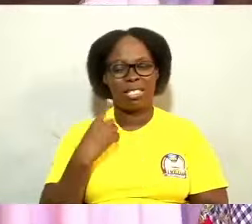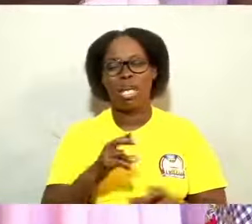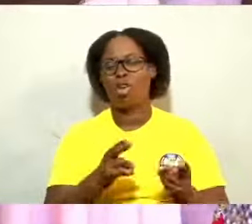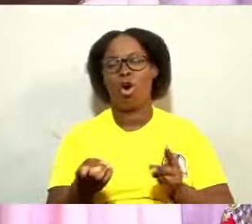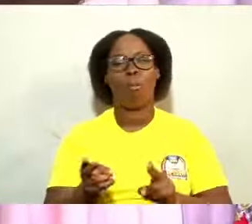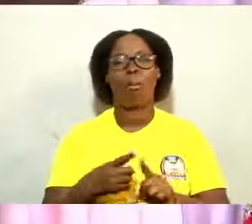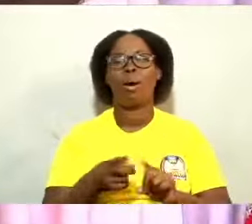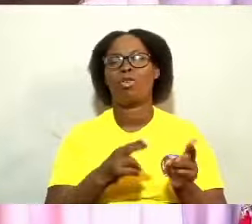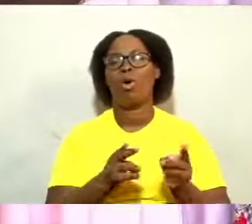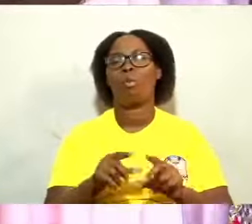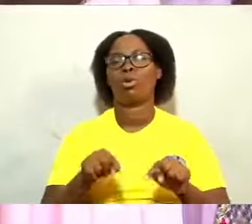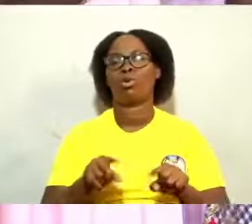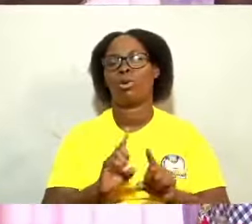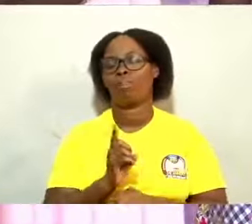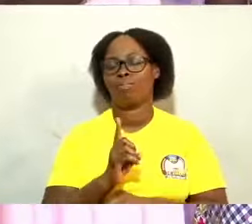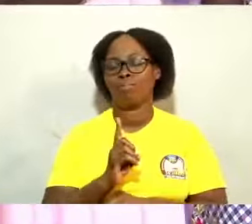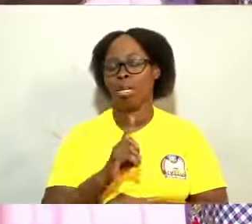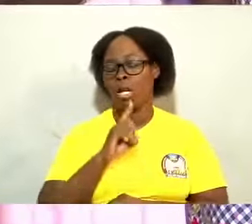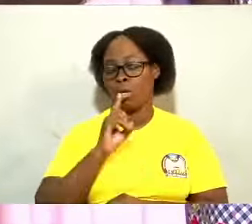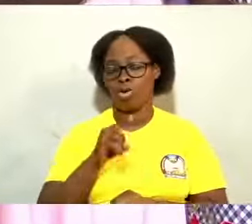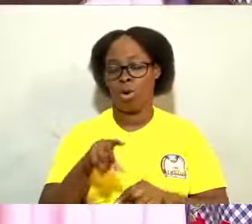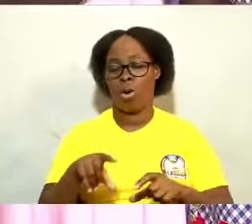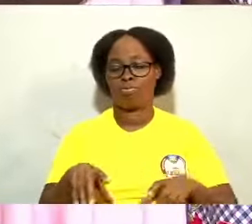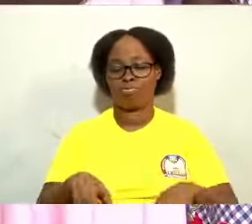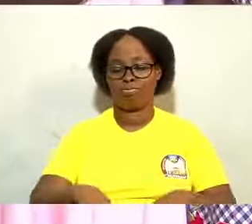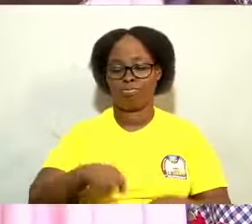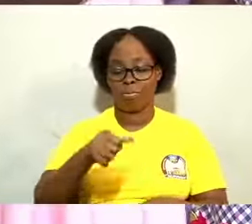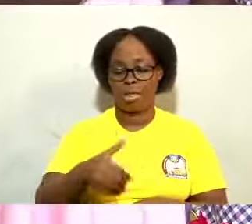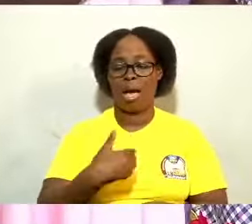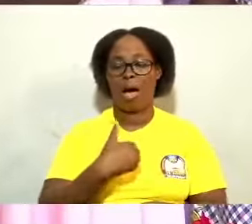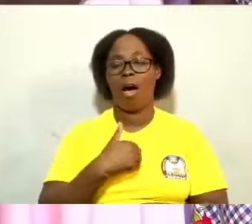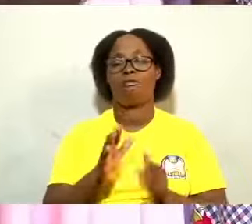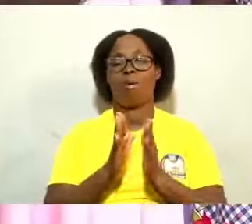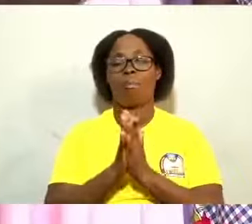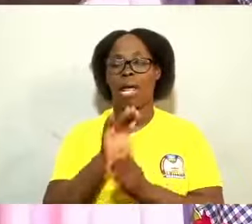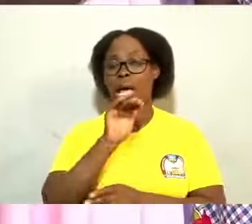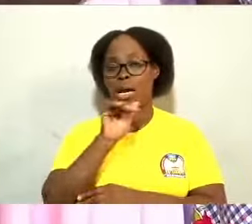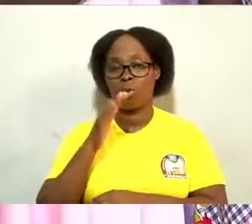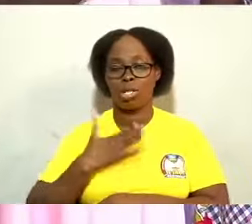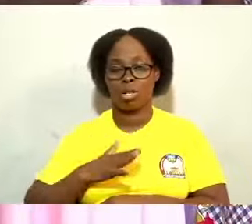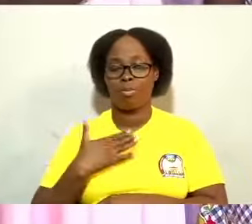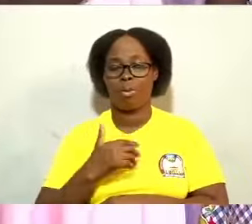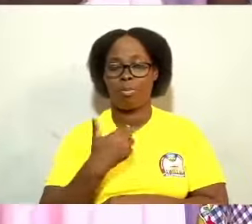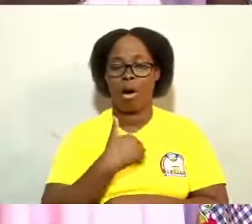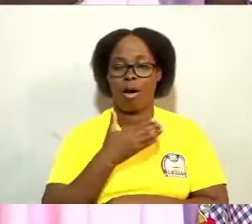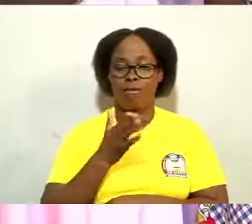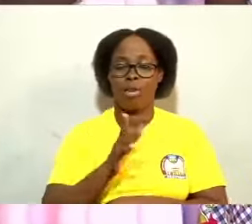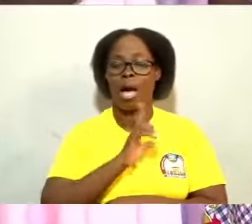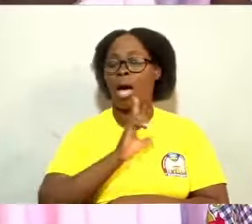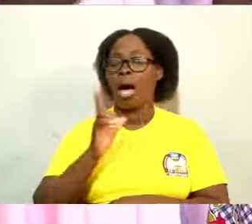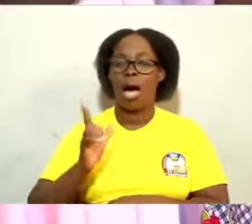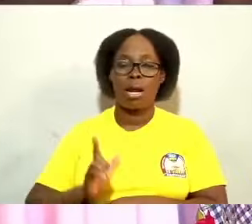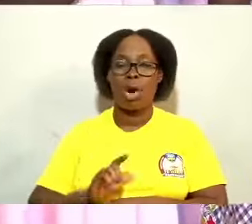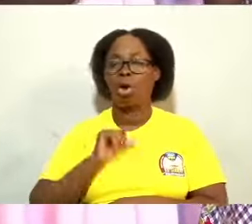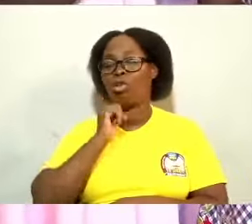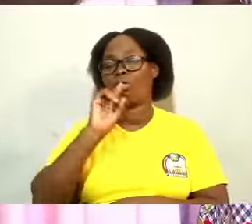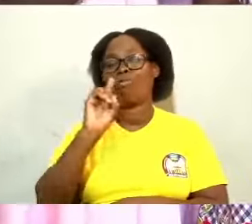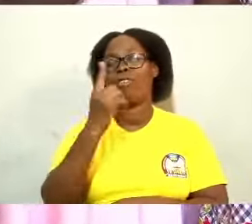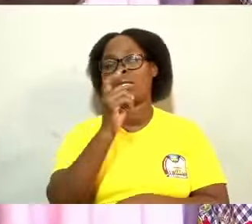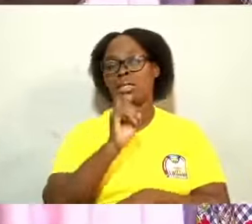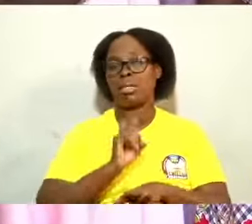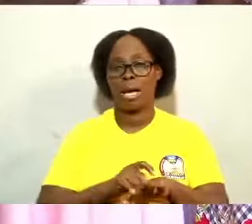kawaida. Kwa hiyo katika boxi hili yako maombi ya watu, na Bwana si mara yake ya